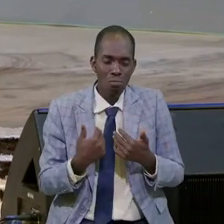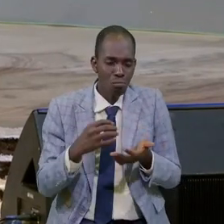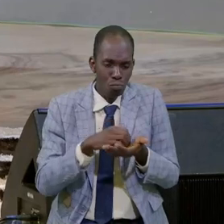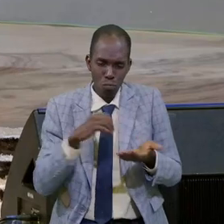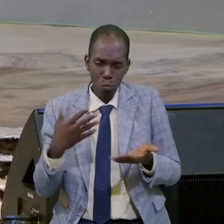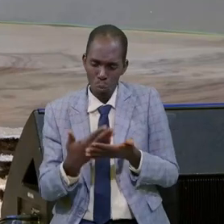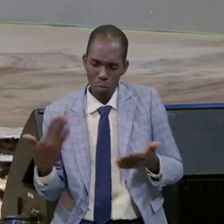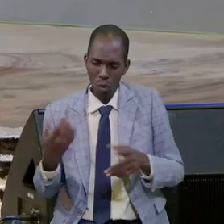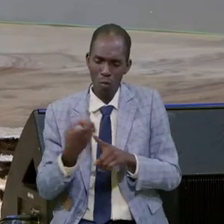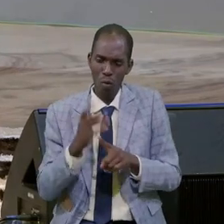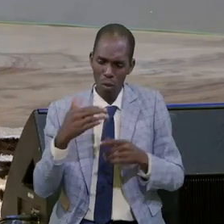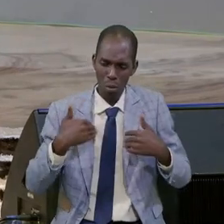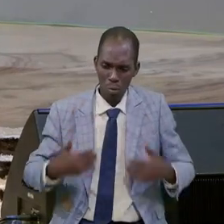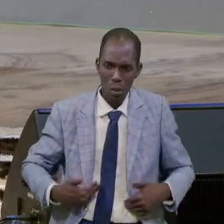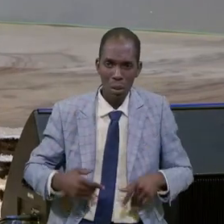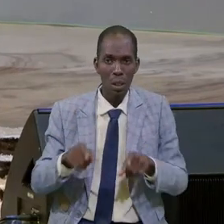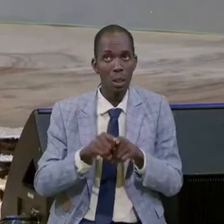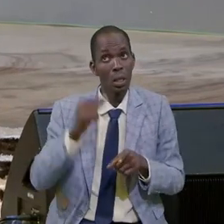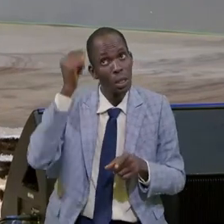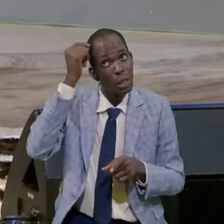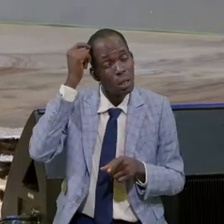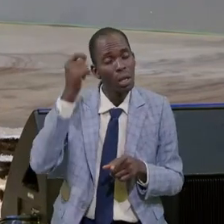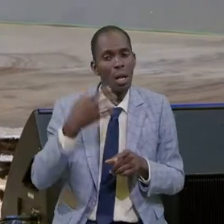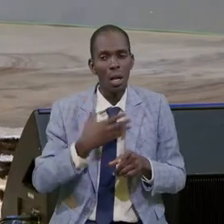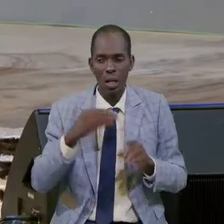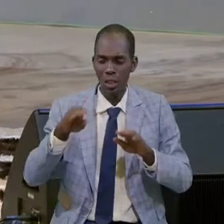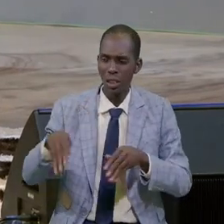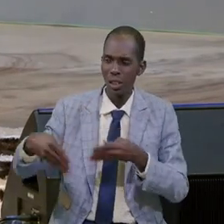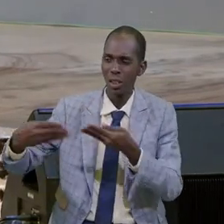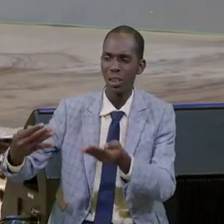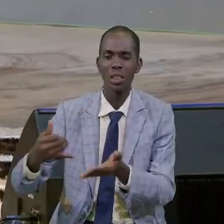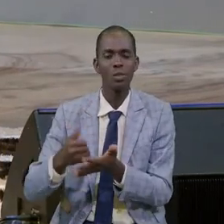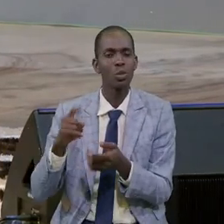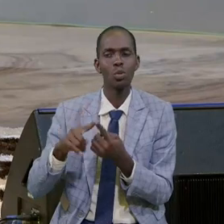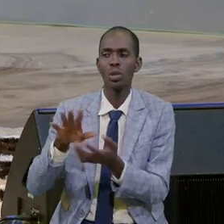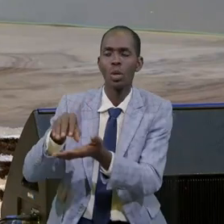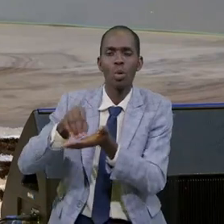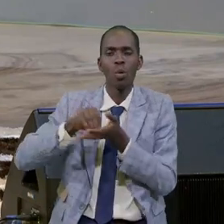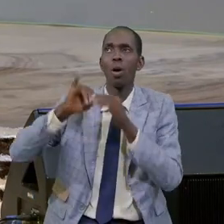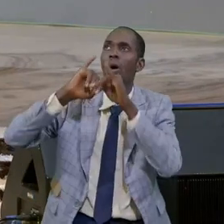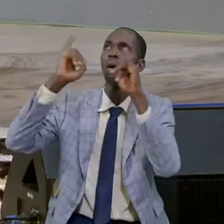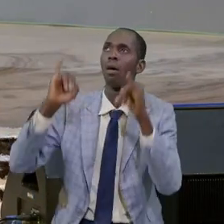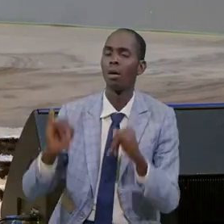quelque chose de leur corps ou bien de leur et puis consacrer ça à